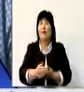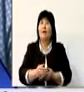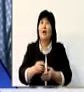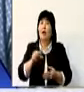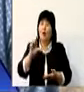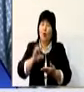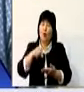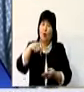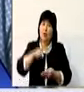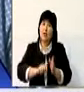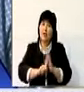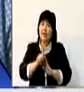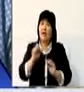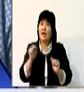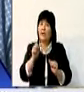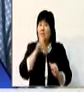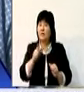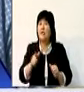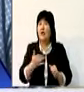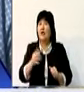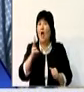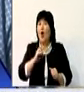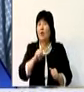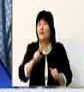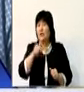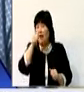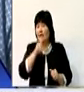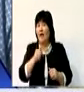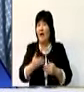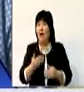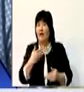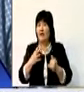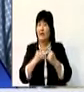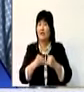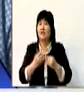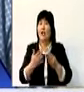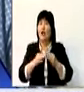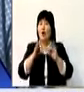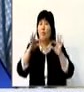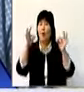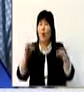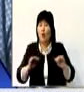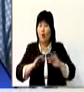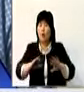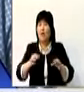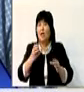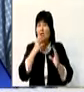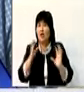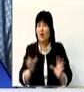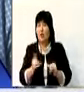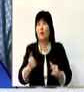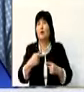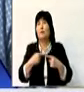үйден. Сөйтіп наурыз айының аяқ шенінен бастап, алдын ала жерді пленка төсеп, жерді қыздырып, содан кейін мына материалдар